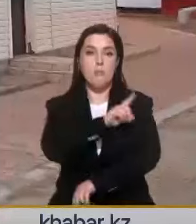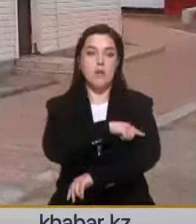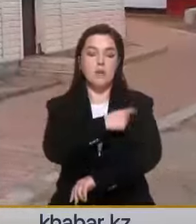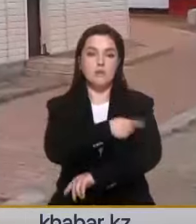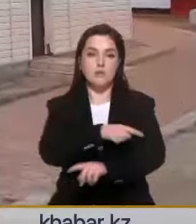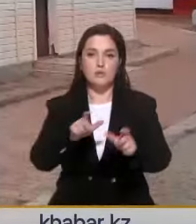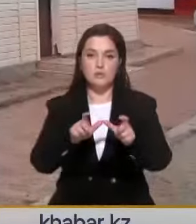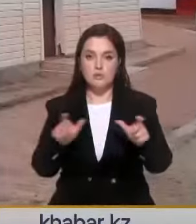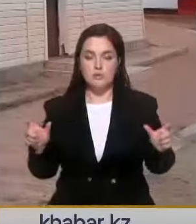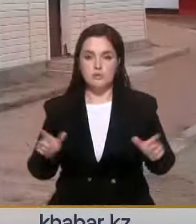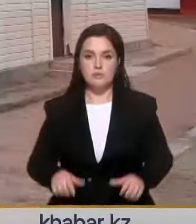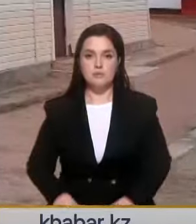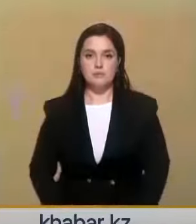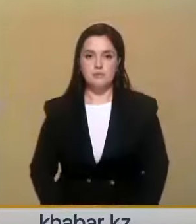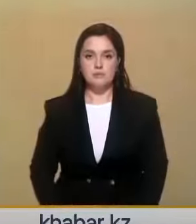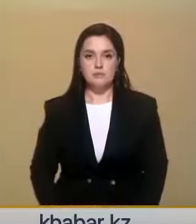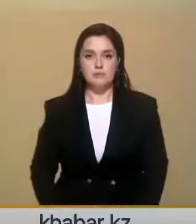больничного